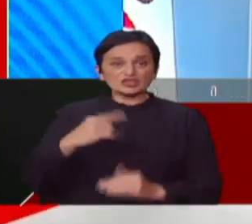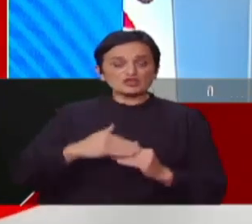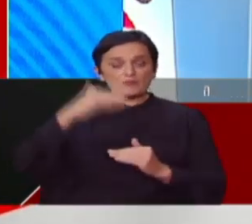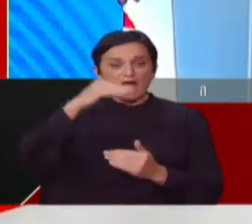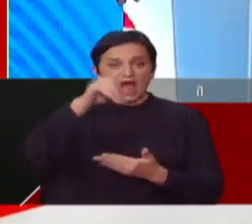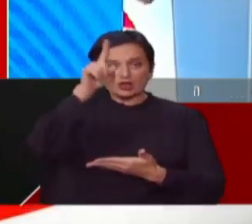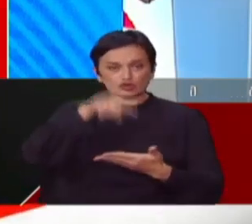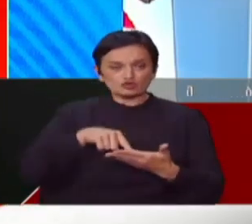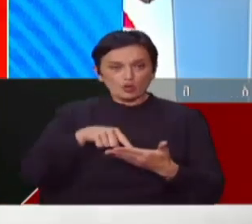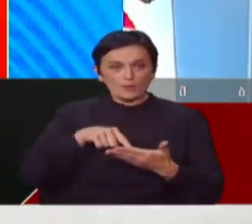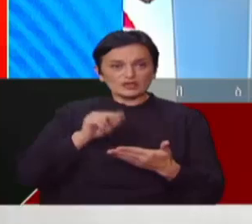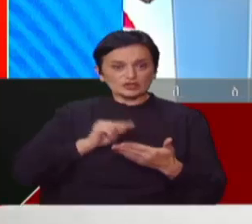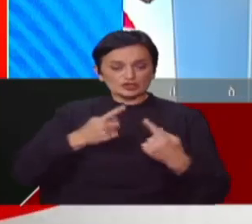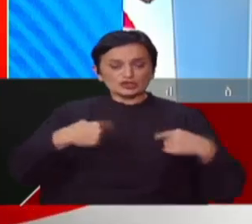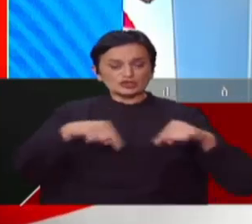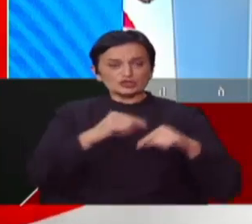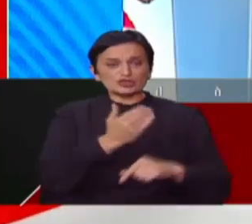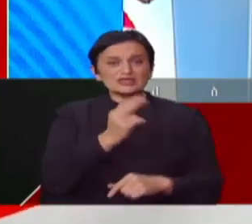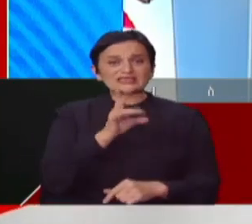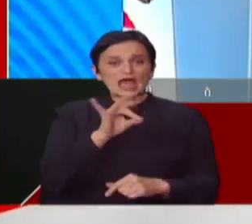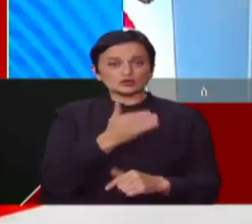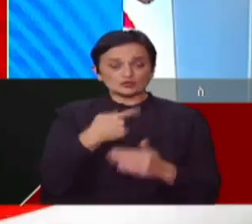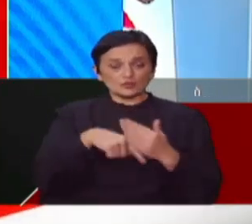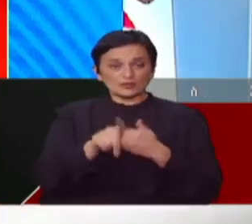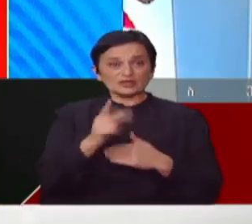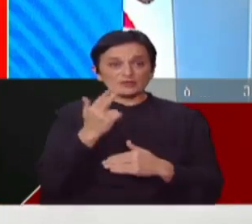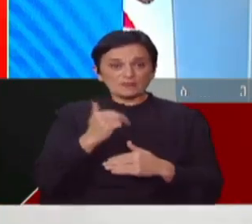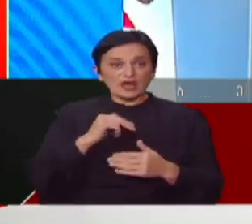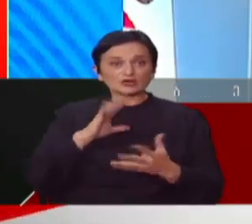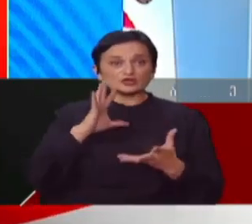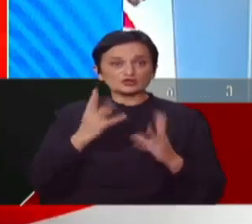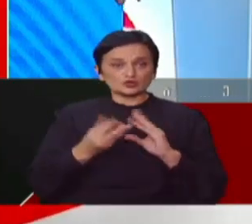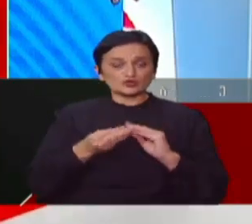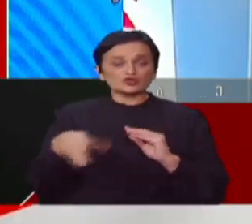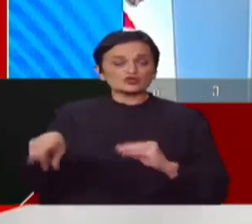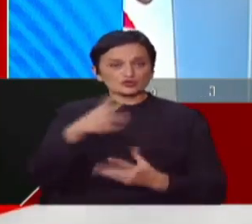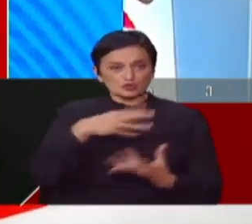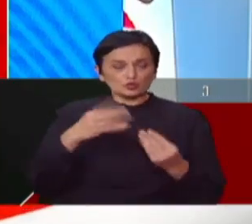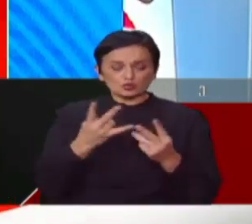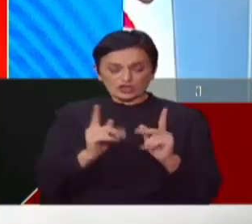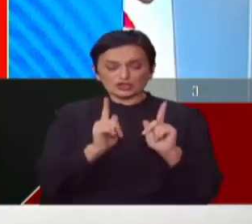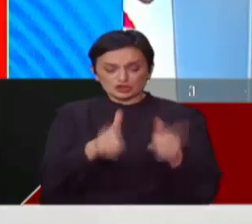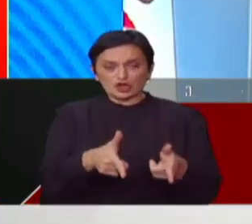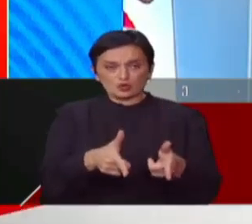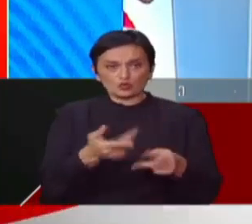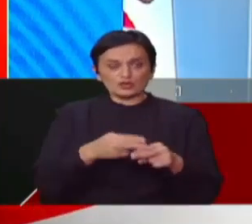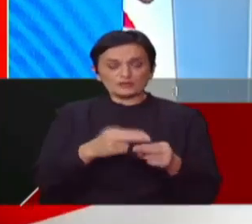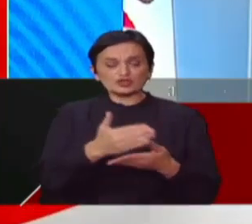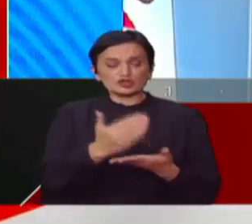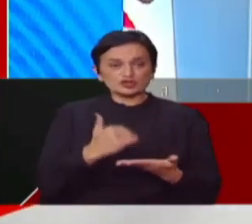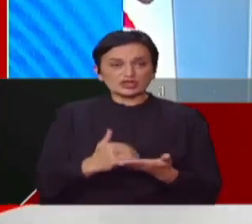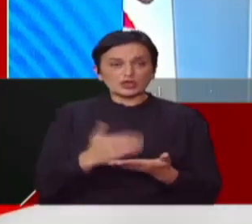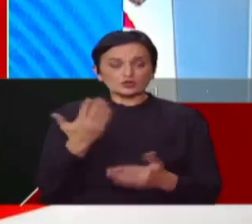ნდობით აღჭურვილი ინსტიტუტის მიერ, ცესკოს მიერ და საბუჯამში ყველას მოუწევს შეიგუოს იმ, ასე ვთქვათ, შედეგს,